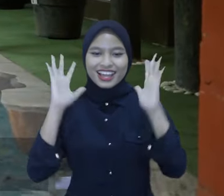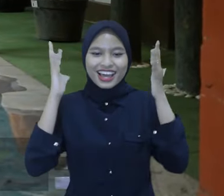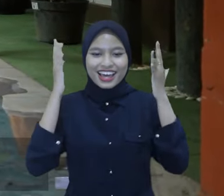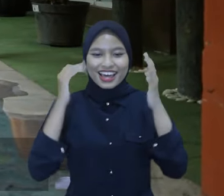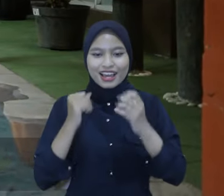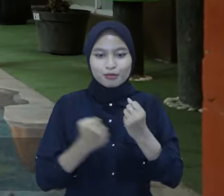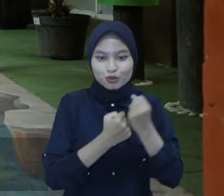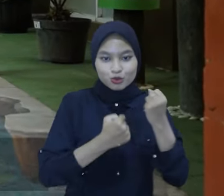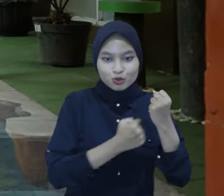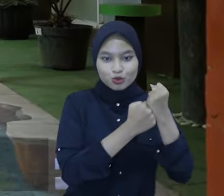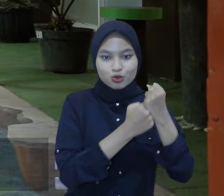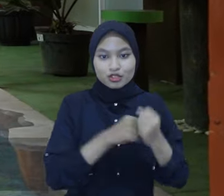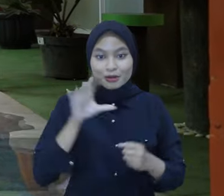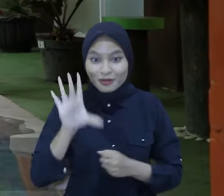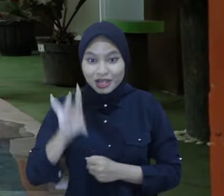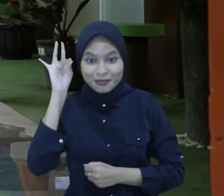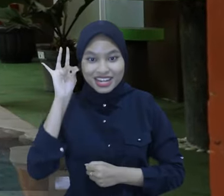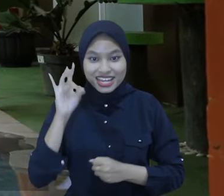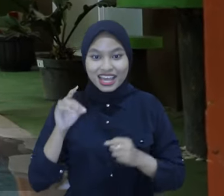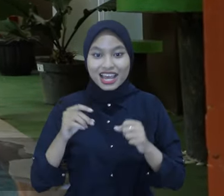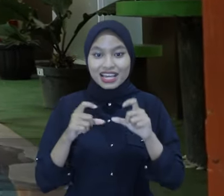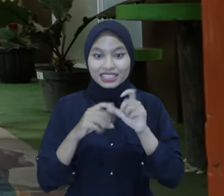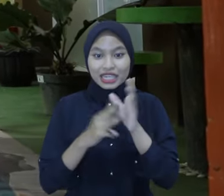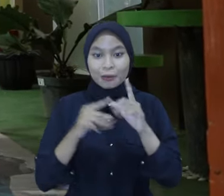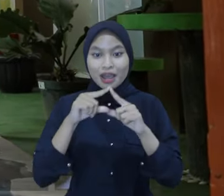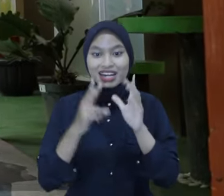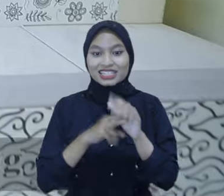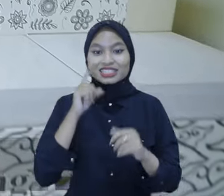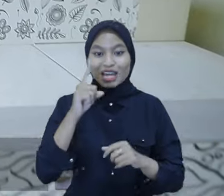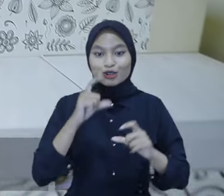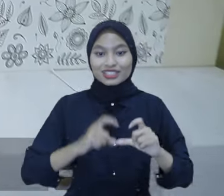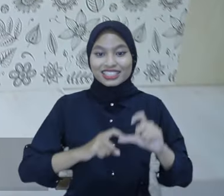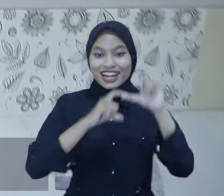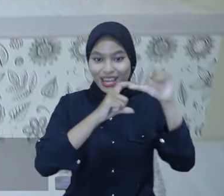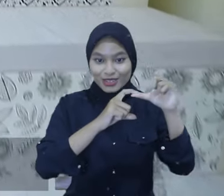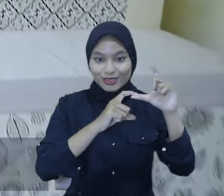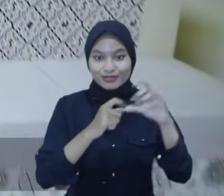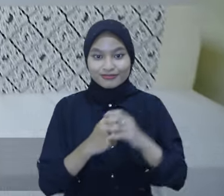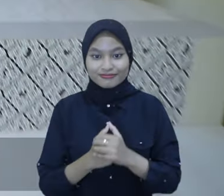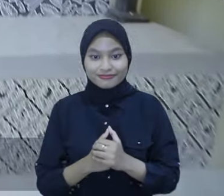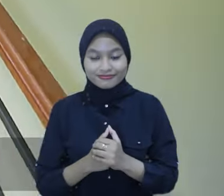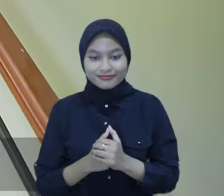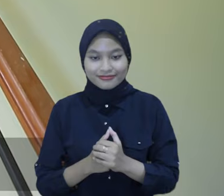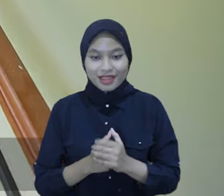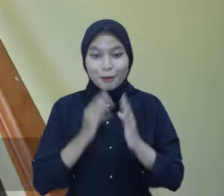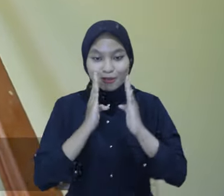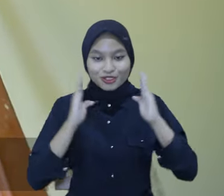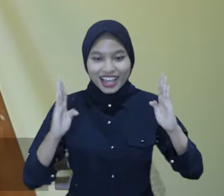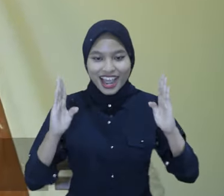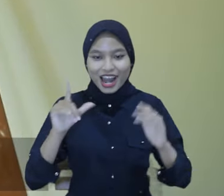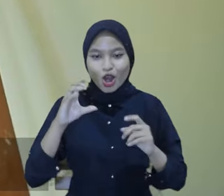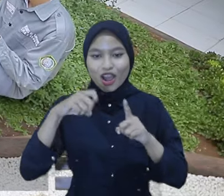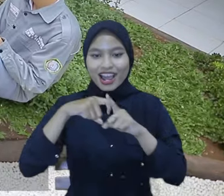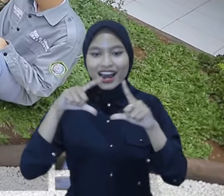mengapresiasi dan mendukung atas terpilihnya SMA Negeri 1 Sedayu dengan